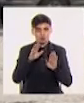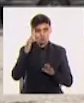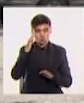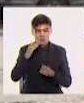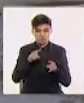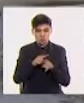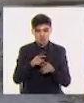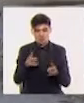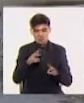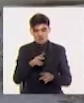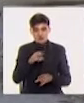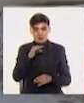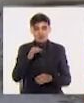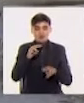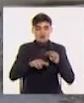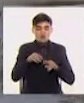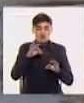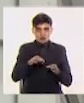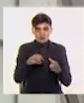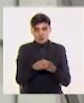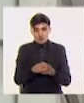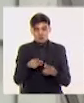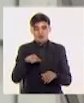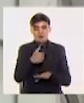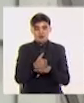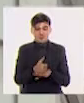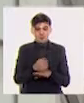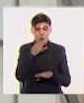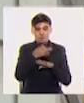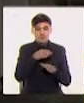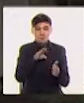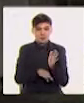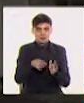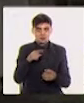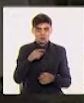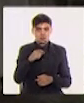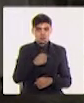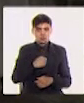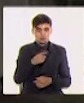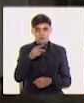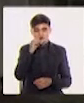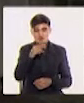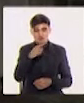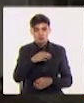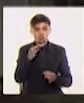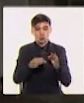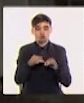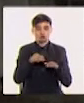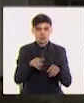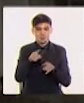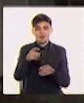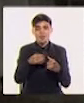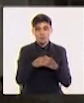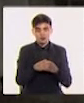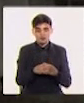беруші қала әкімдігінің құрылыс бөлімінің қызметкерлері бас мердігерді жауапсыз деп кінәлады. Соттың шешімі бойынша бұл